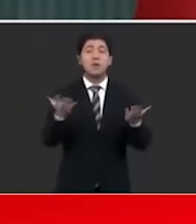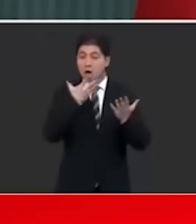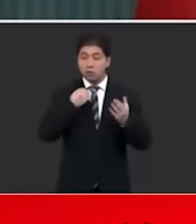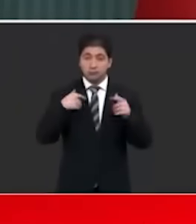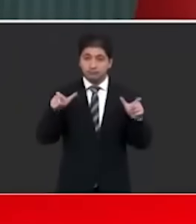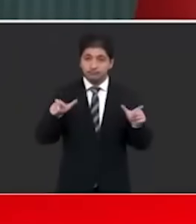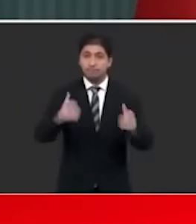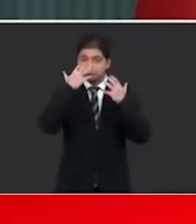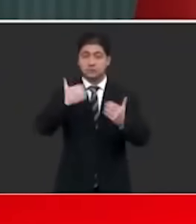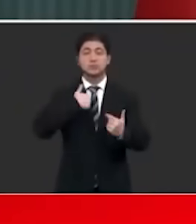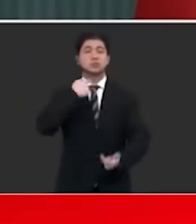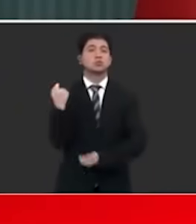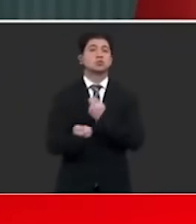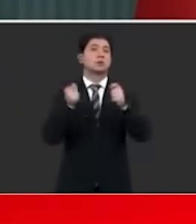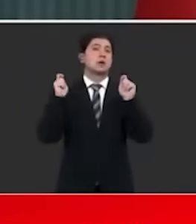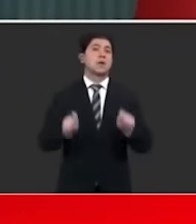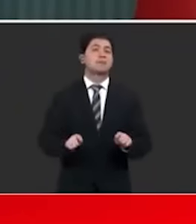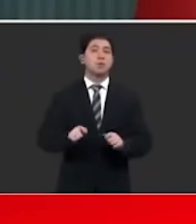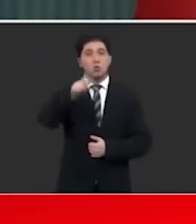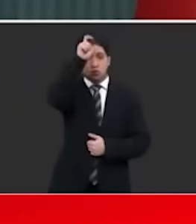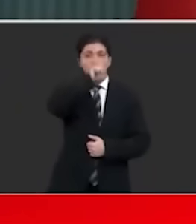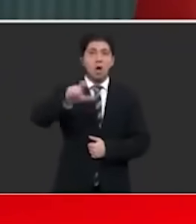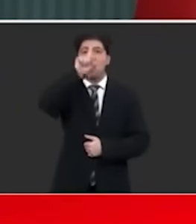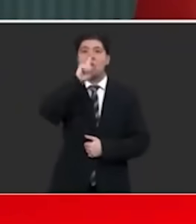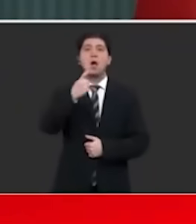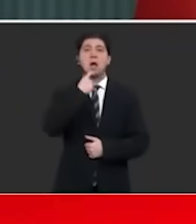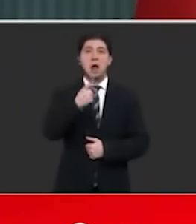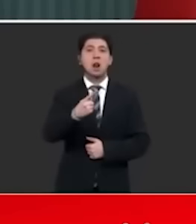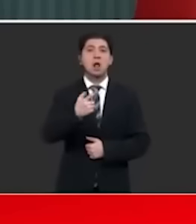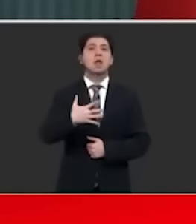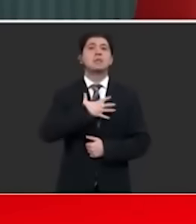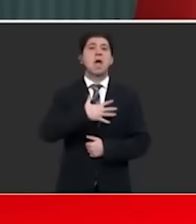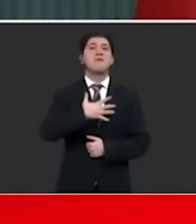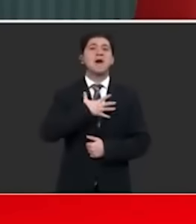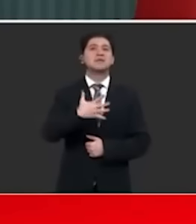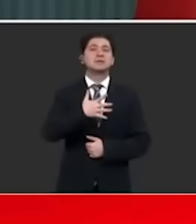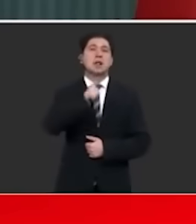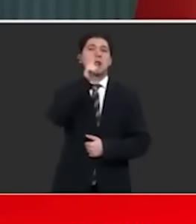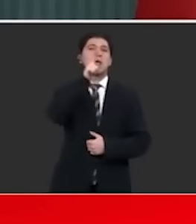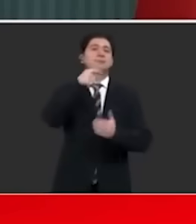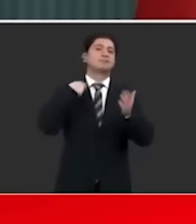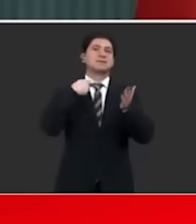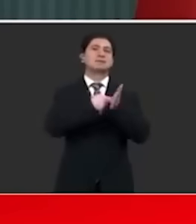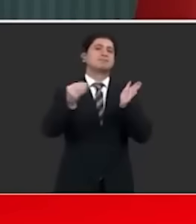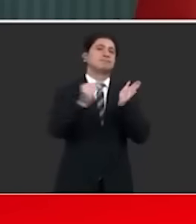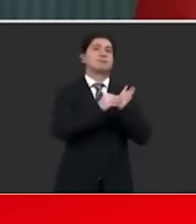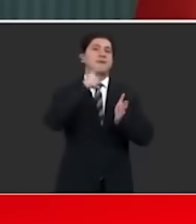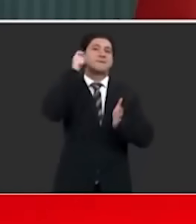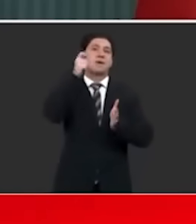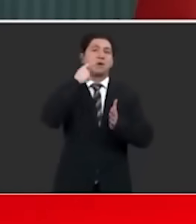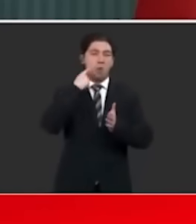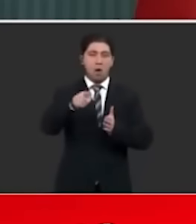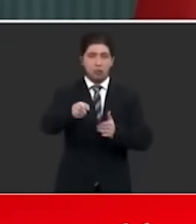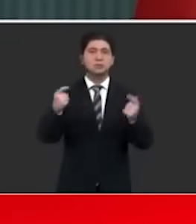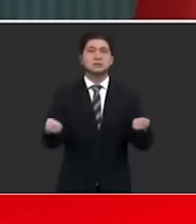çalışacağız. Türkiye yüzyılına nefes sloganıyla yürüttüğümüz bu çalışmalara